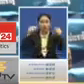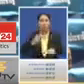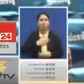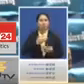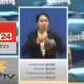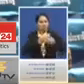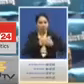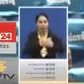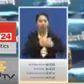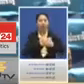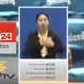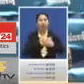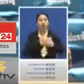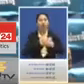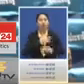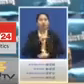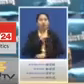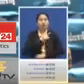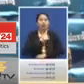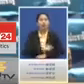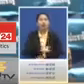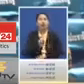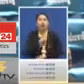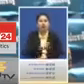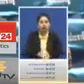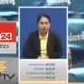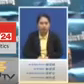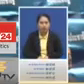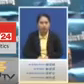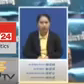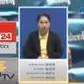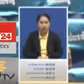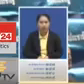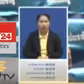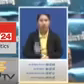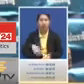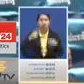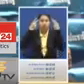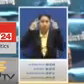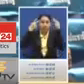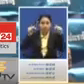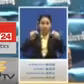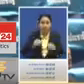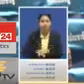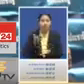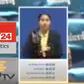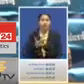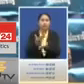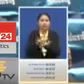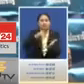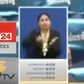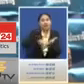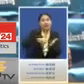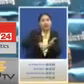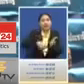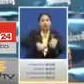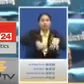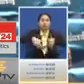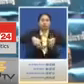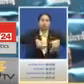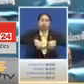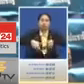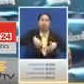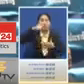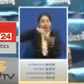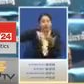ผมนับถือศาสนาอะไรกันแน่ท่านนายกรัฐมนตรีนำเงินภาษีอากรของประเ